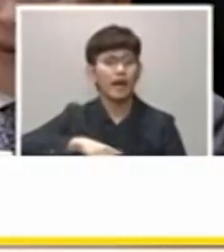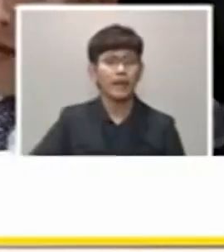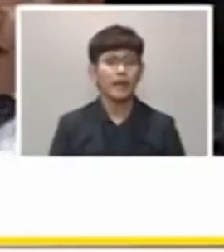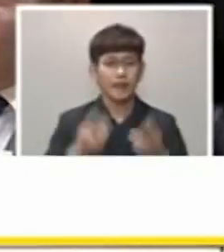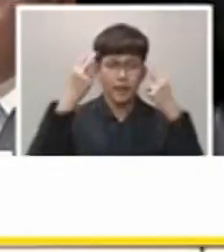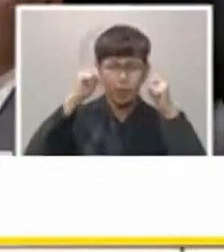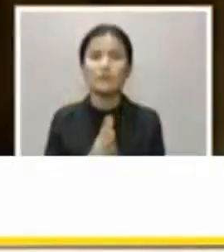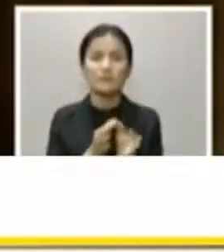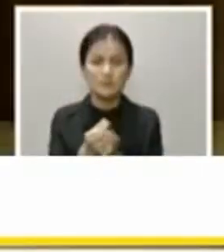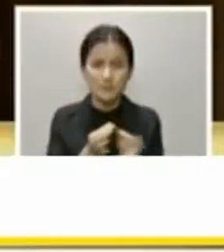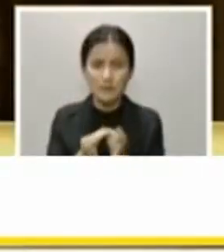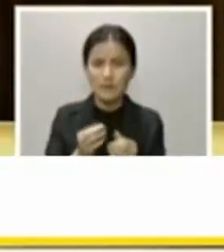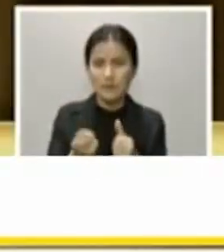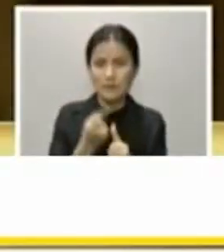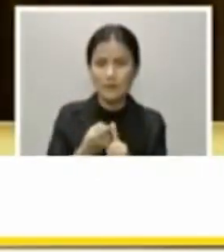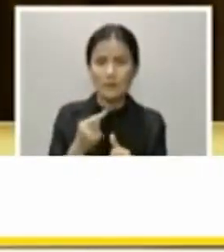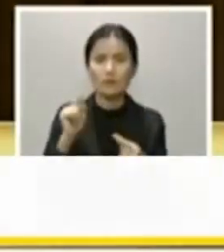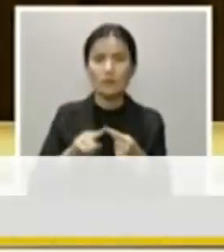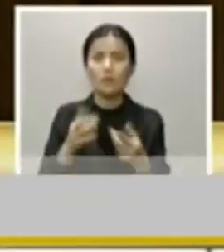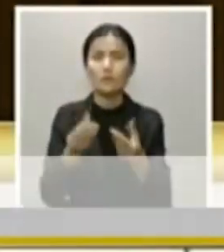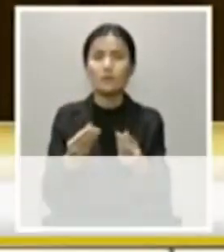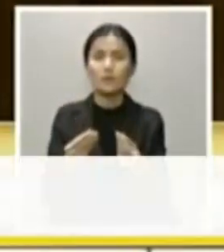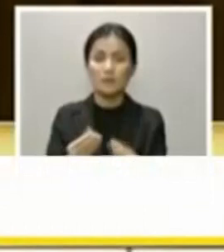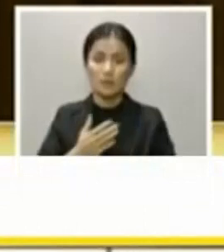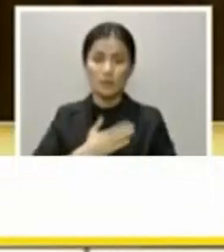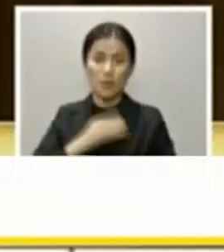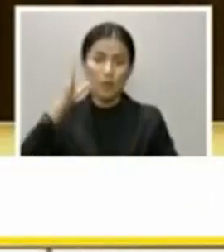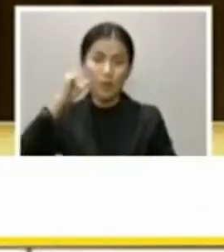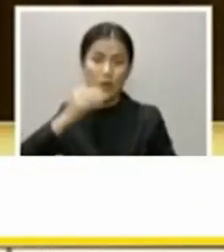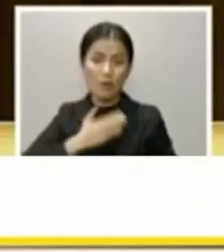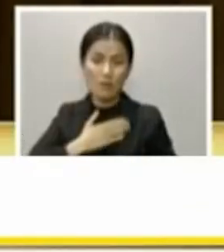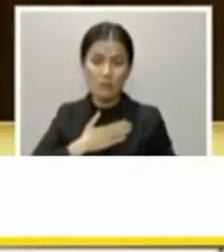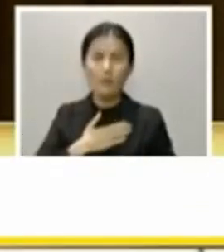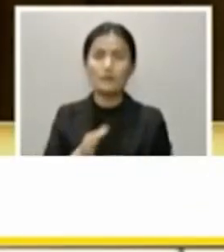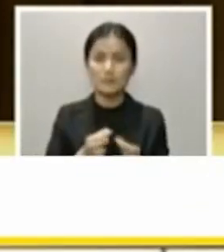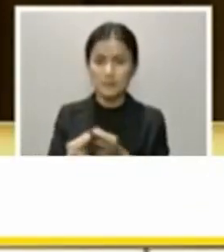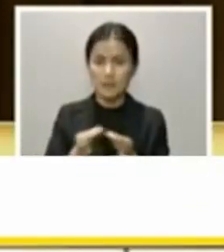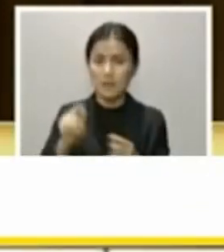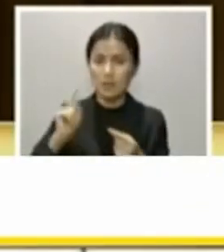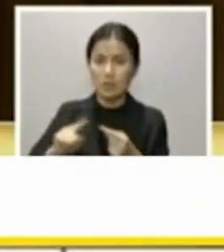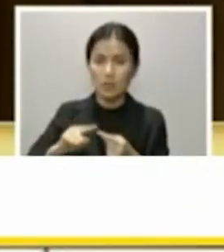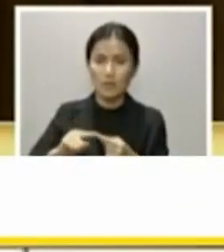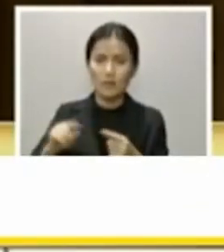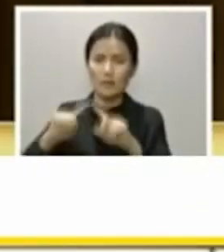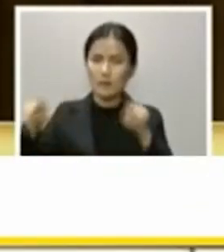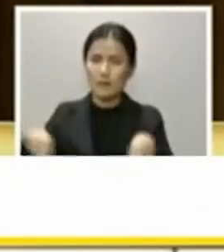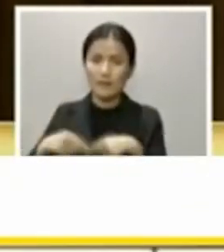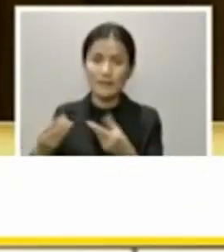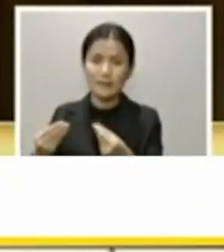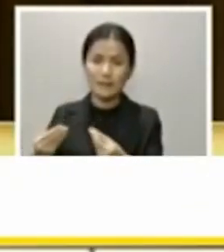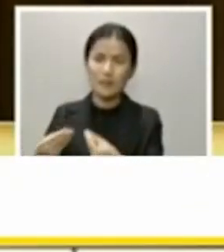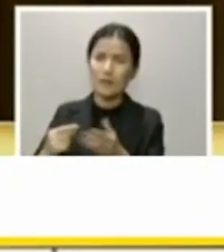ฟังกันครับ เรื่องที่ดินของผมเนี่ยนะของพ่อผมเนี่ยนะเป็นโฉนดมาตั้งแต่ปี